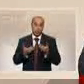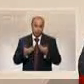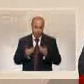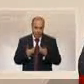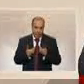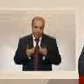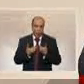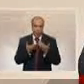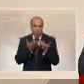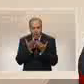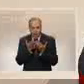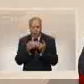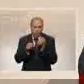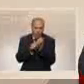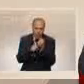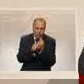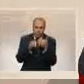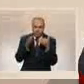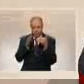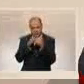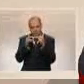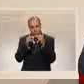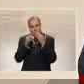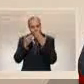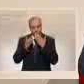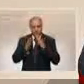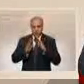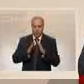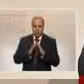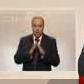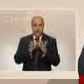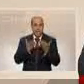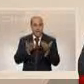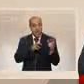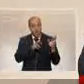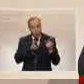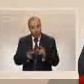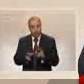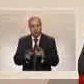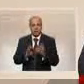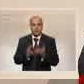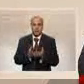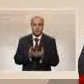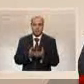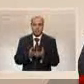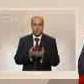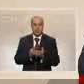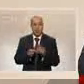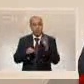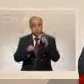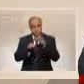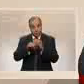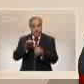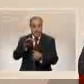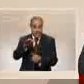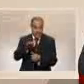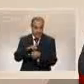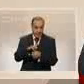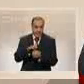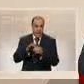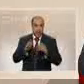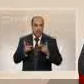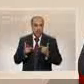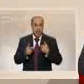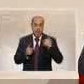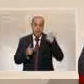وقريت وخدمت وصلت اللي وصلتله تو هذا عش رجعت وترشحت للرئاسه باش